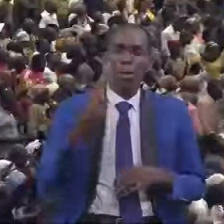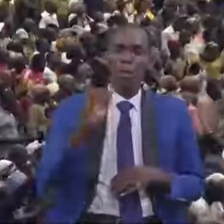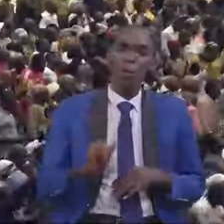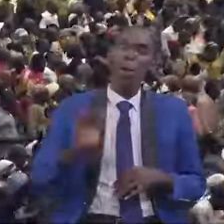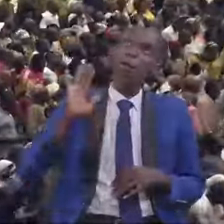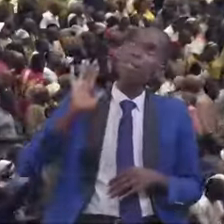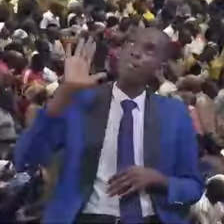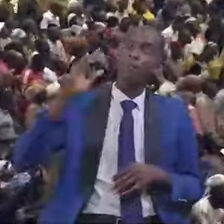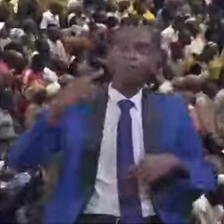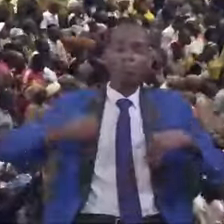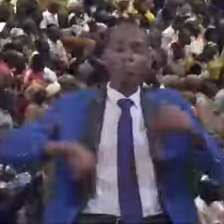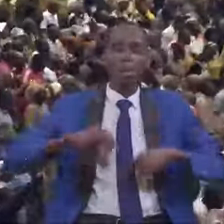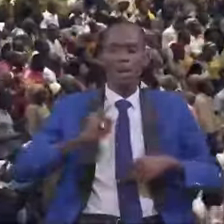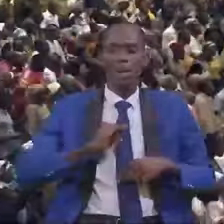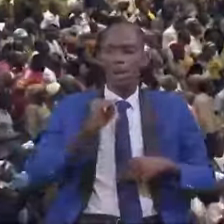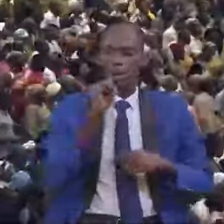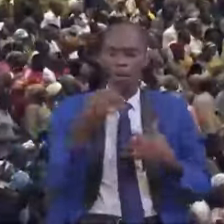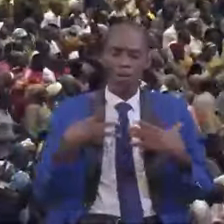guéri.